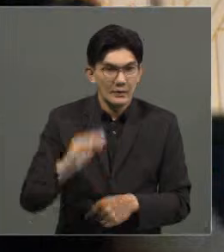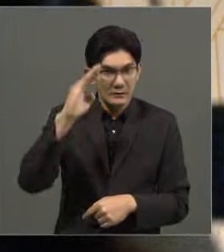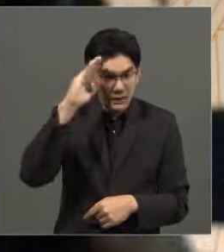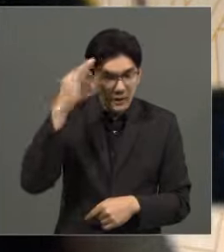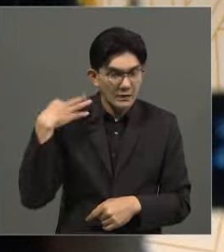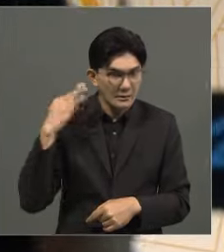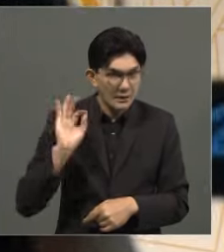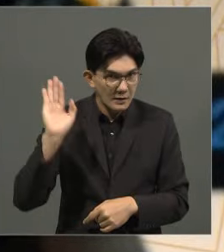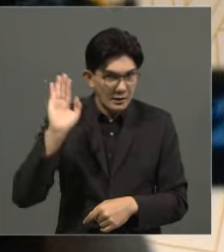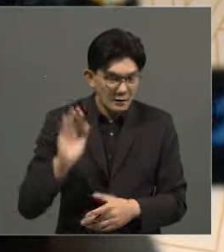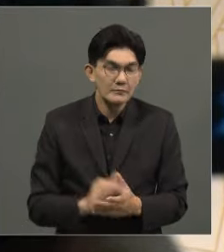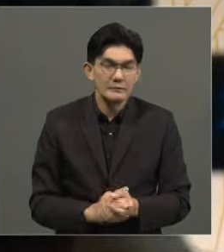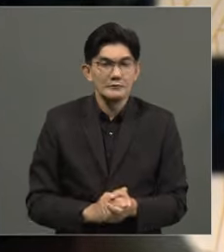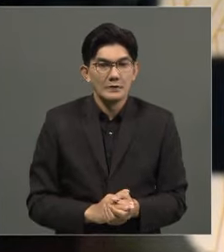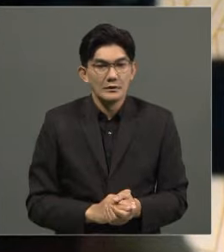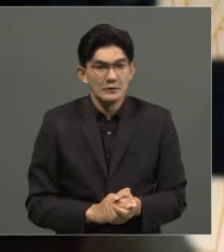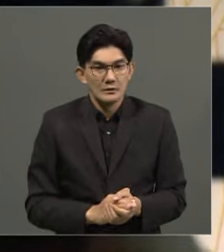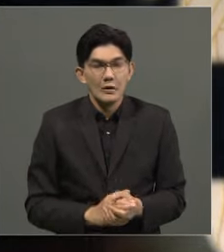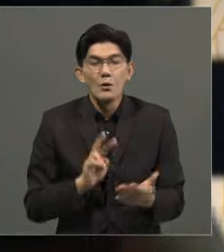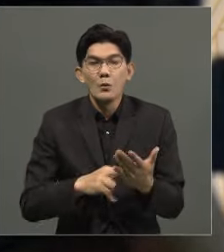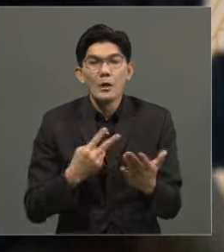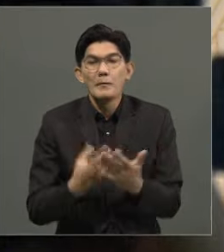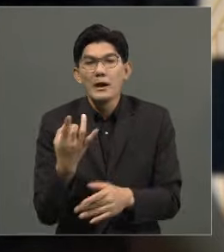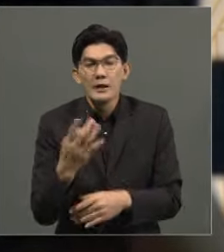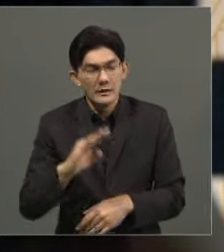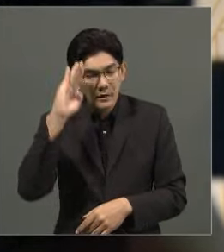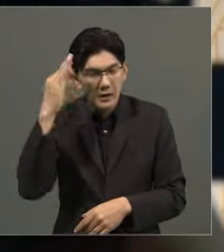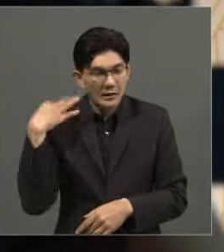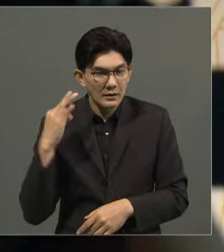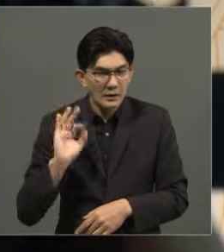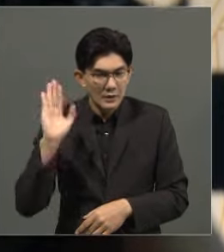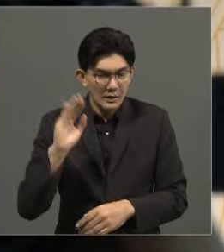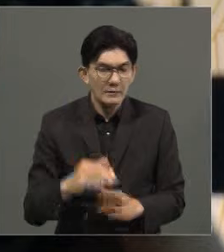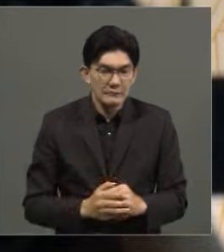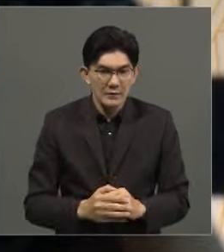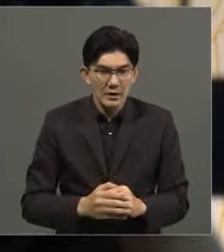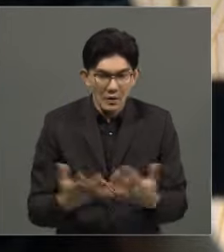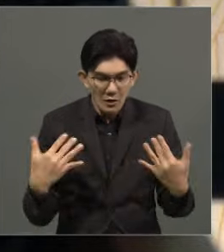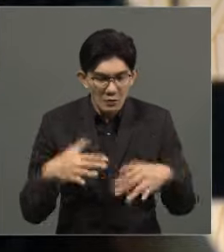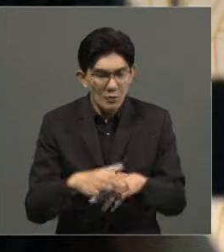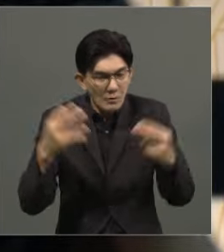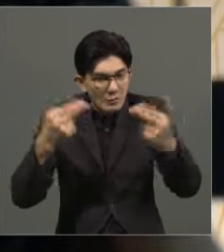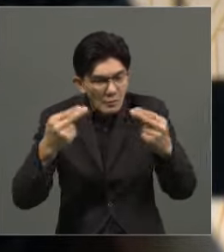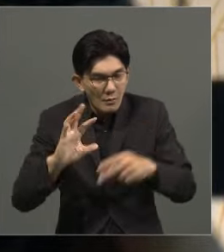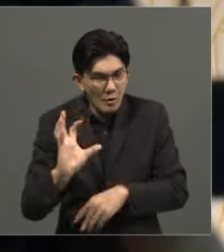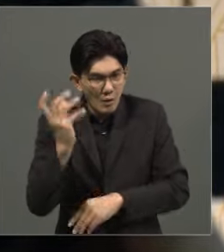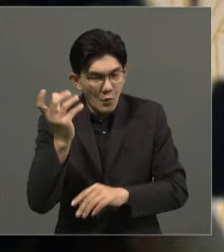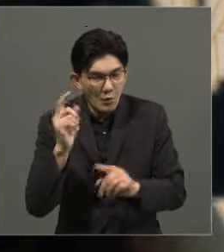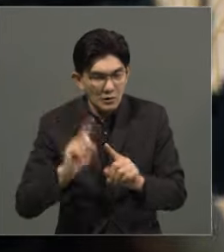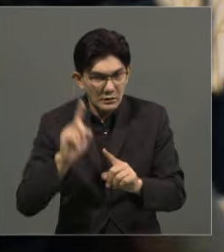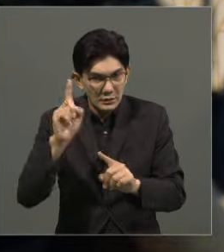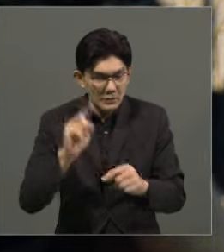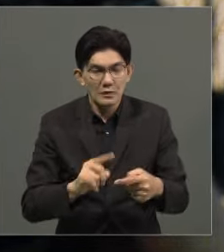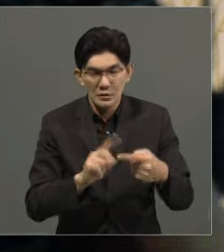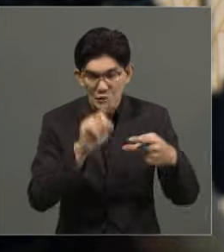าสานั่นหมายความว่าอย่างไรทหารอาสาที่จะไปร่วมรบในสงครามโลกครั้งที่หนึ่งส